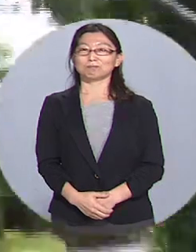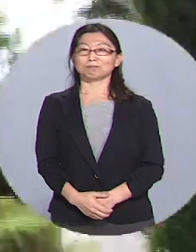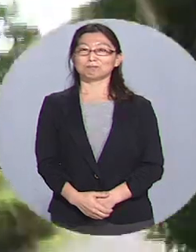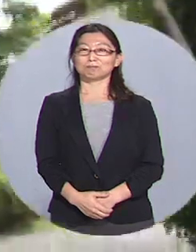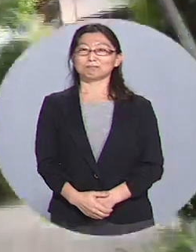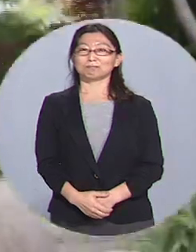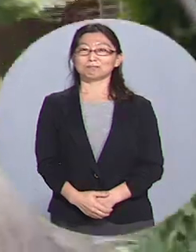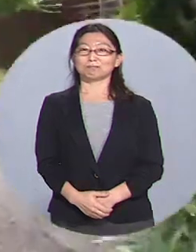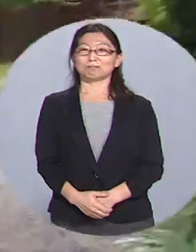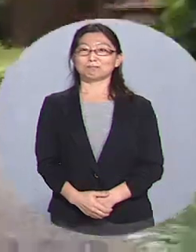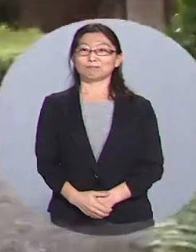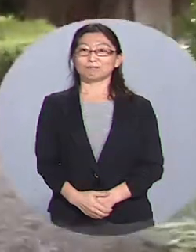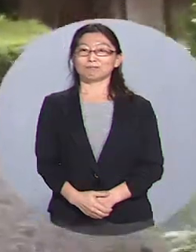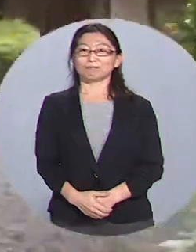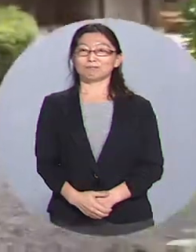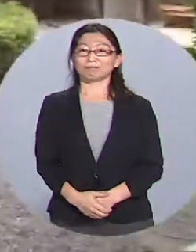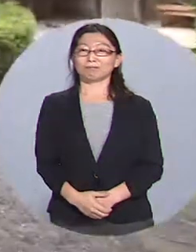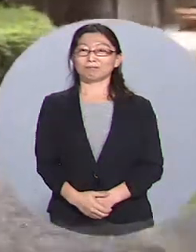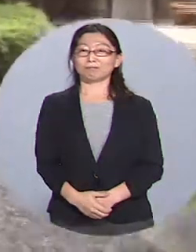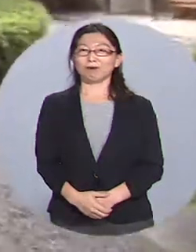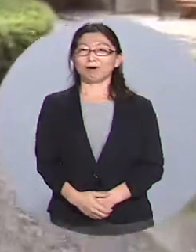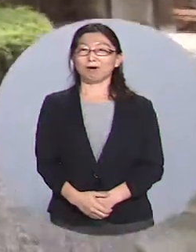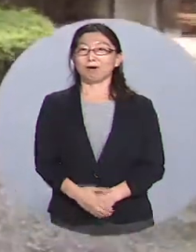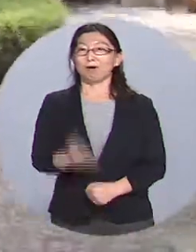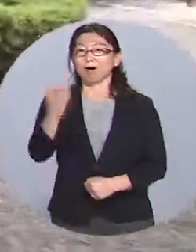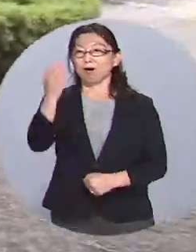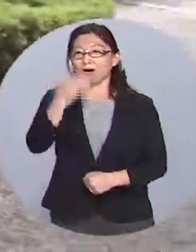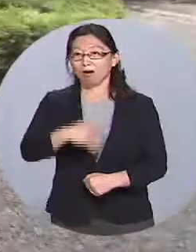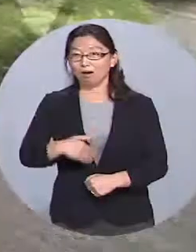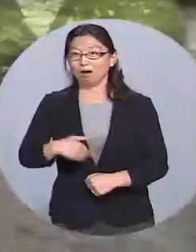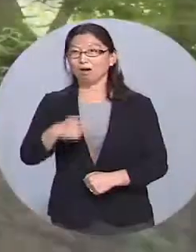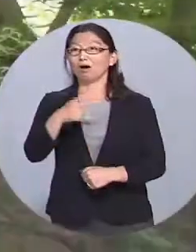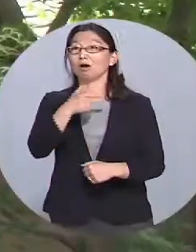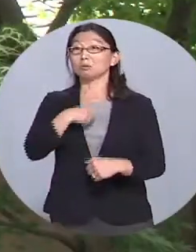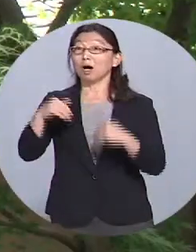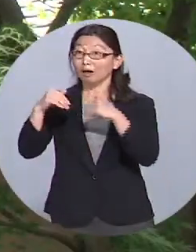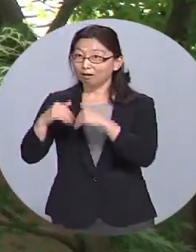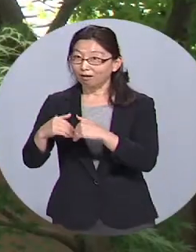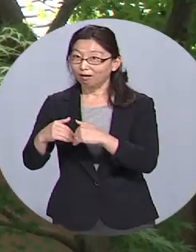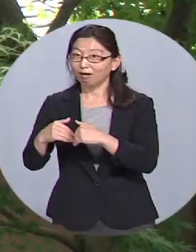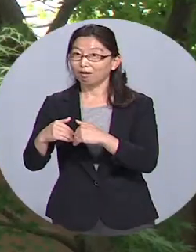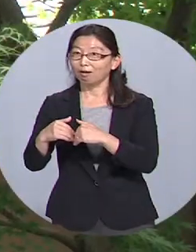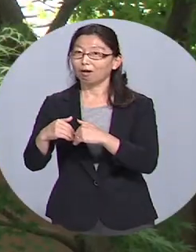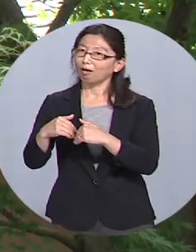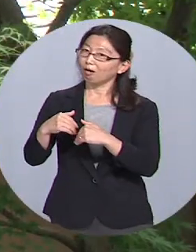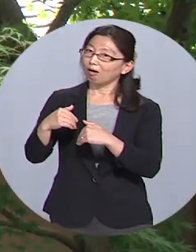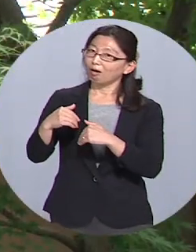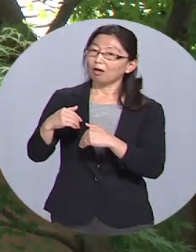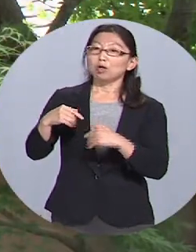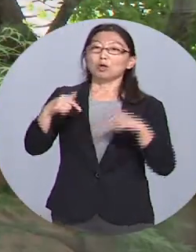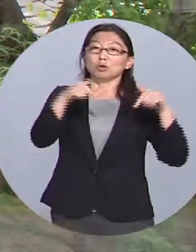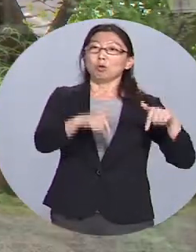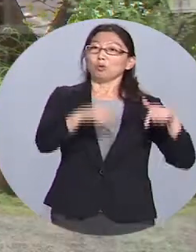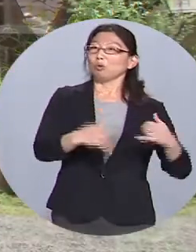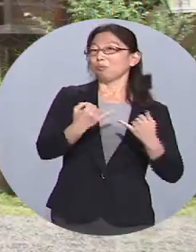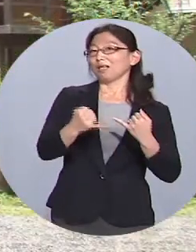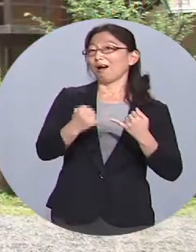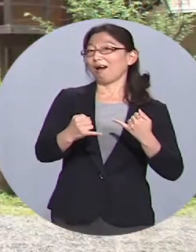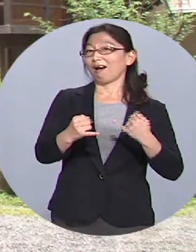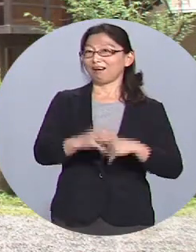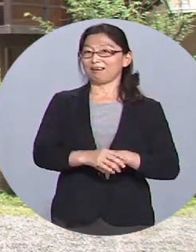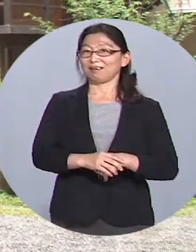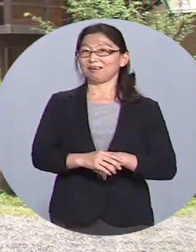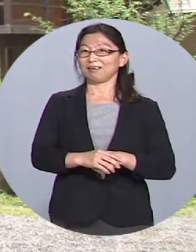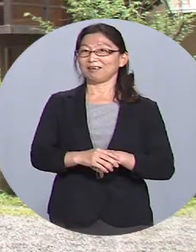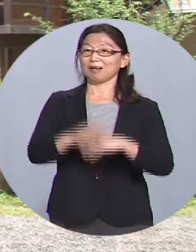うわここ本当熊谷ですか。雰囲気でなんか京都みたいな感じですけどね、建